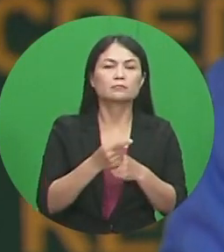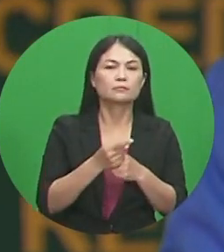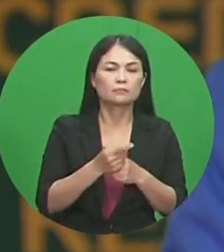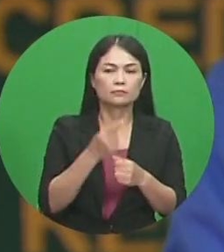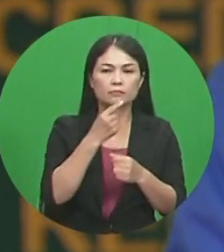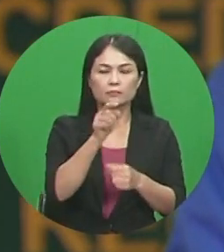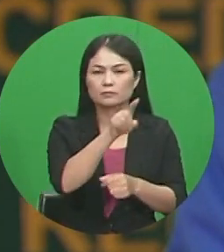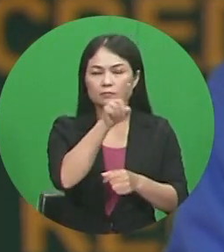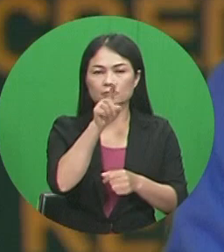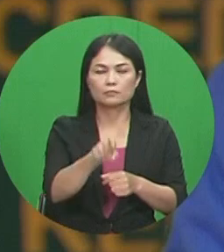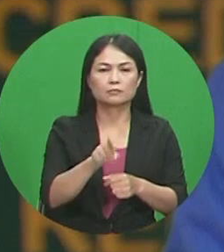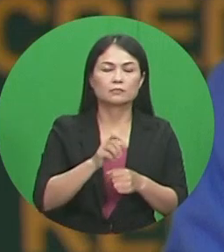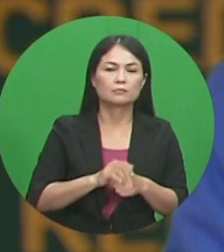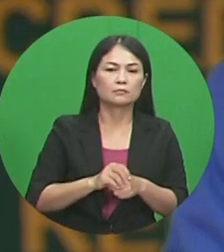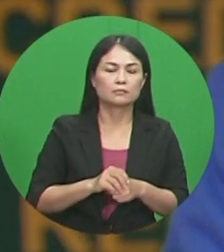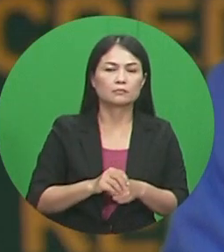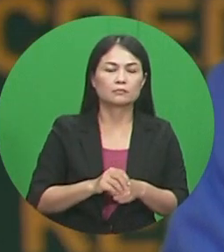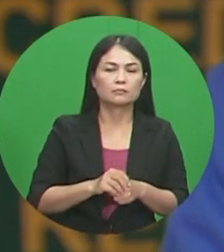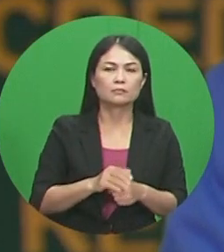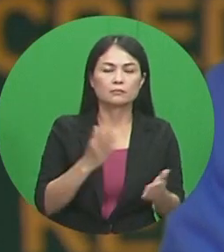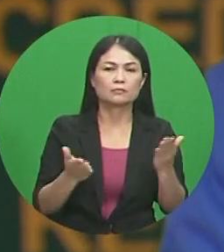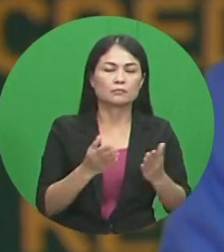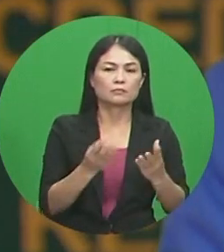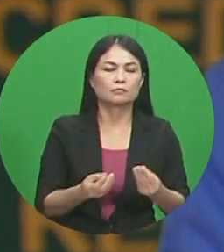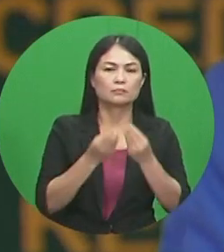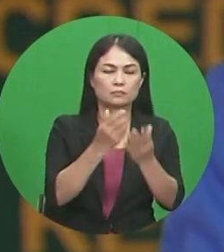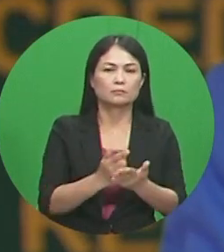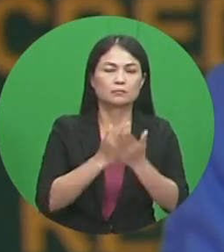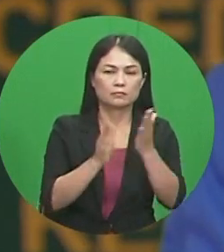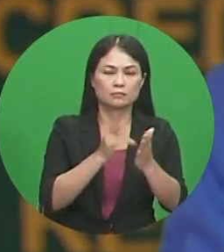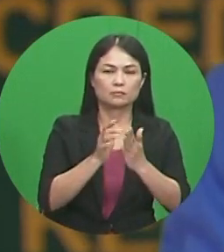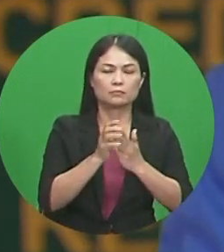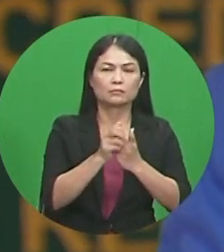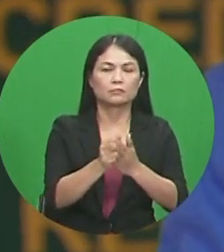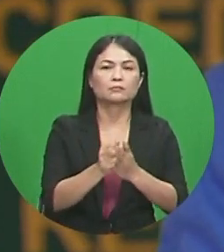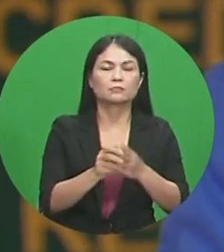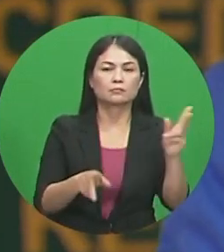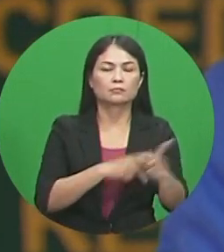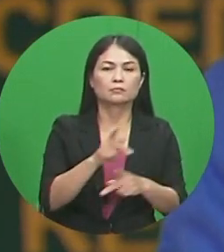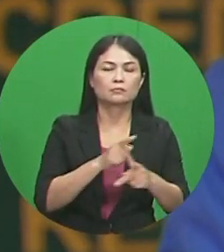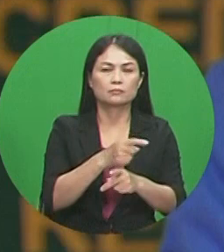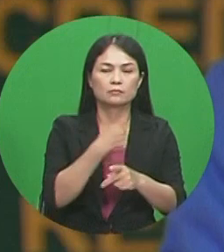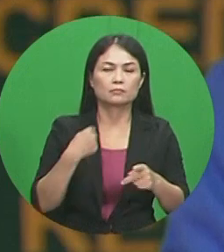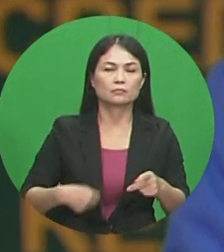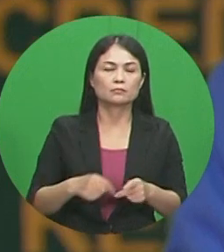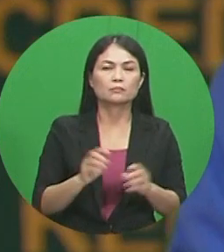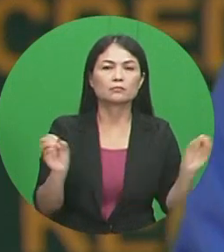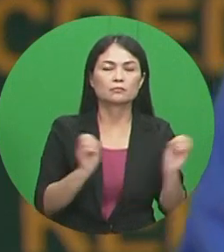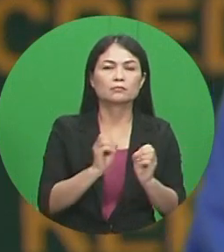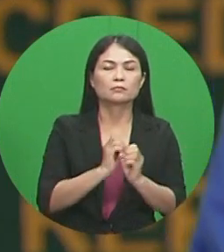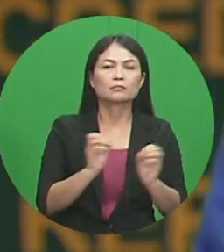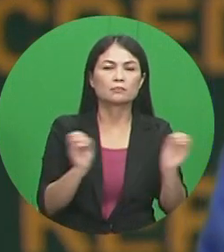ចោទជាសំណួរថាបើមានការផ្ដល់ជំនួយពីរដ្ឋាភិបាលនិងប្រជាជនចិននោះទេ